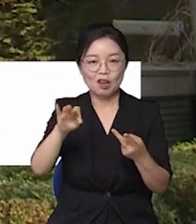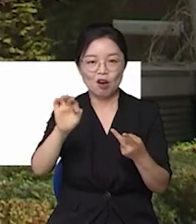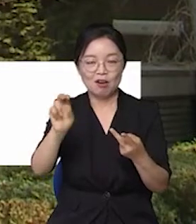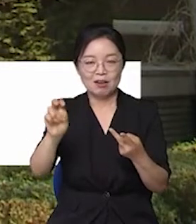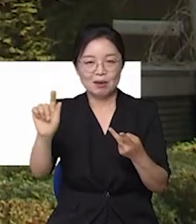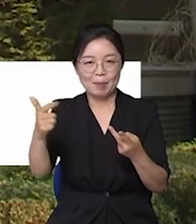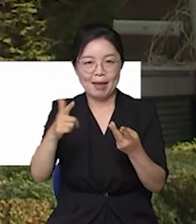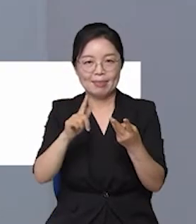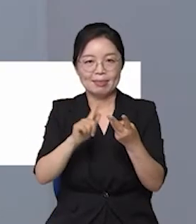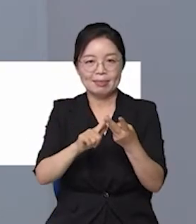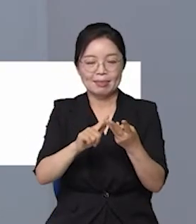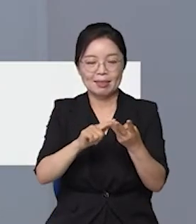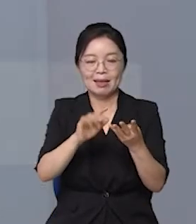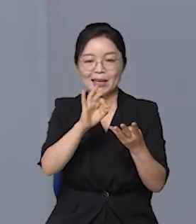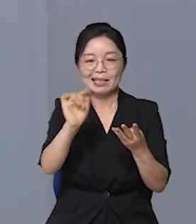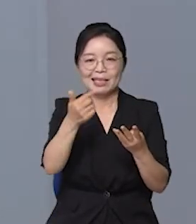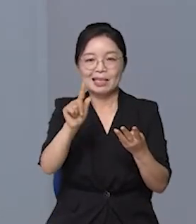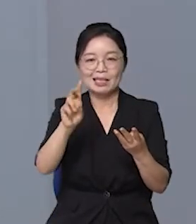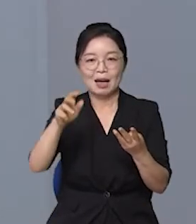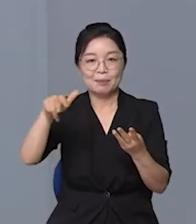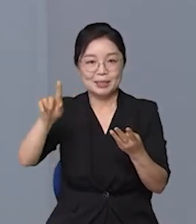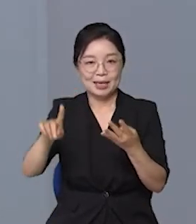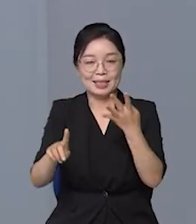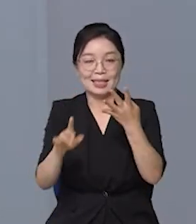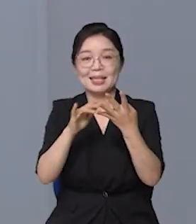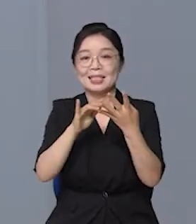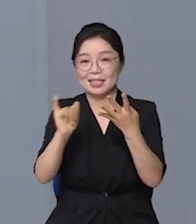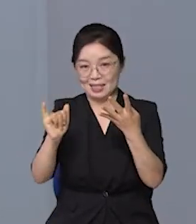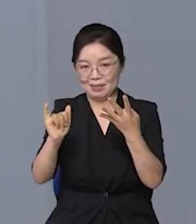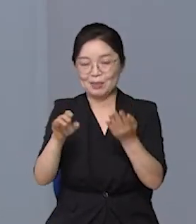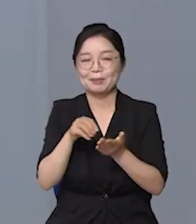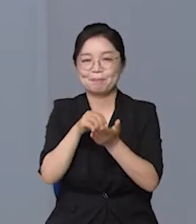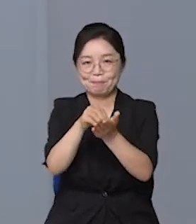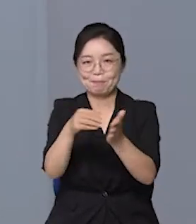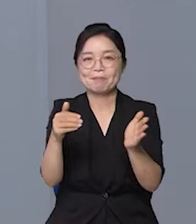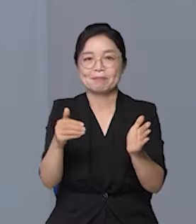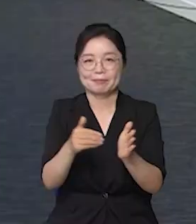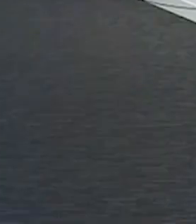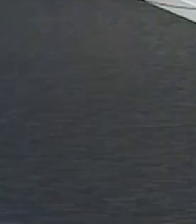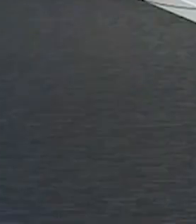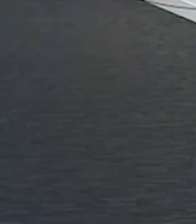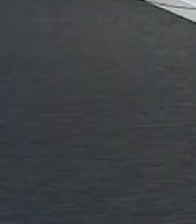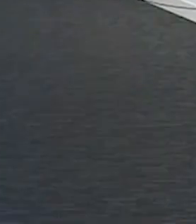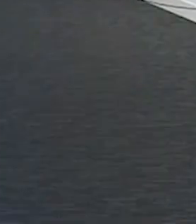민주당 비례대표 국회의원, 이남재 전 광주광역시 정무수석 등 4명이 응모했습니다.